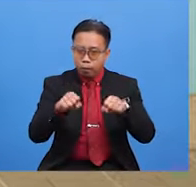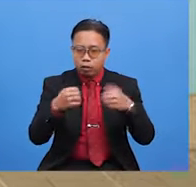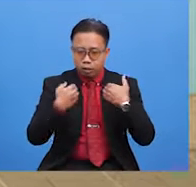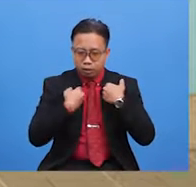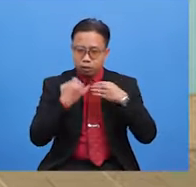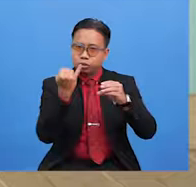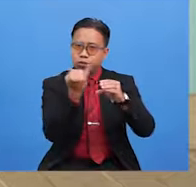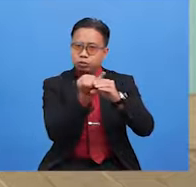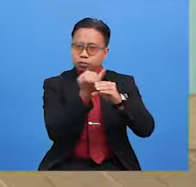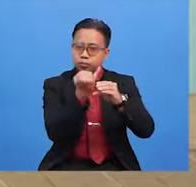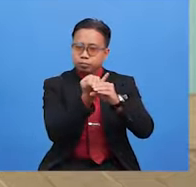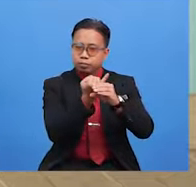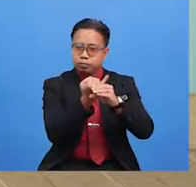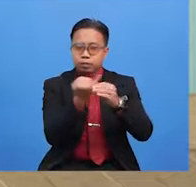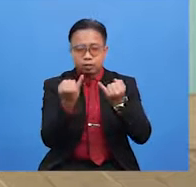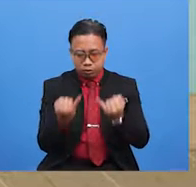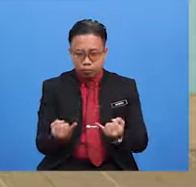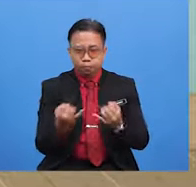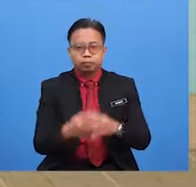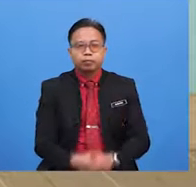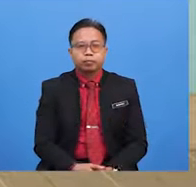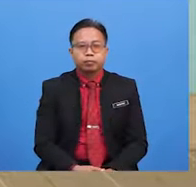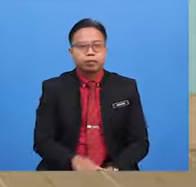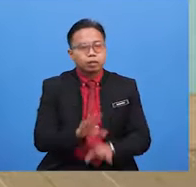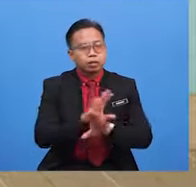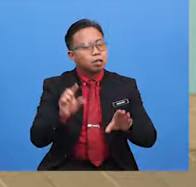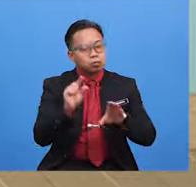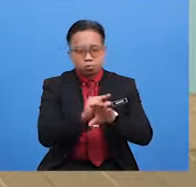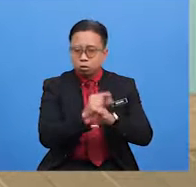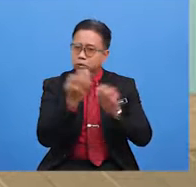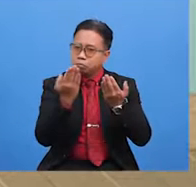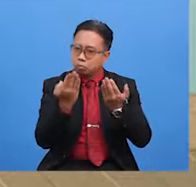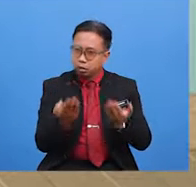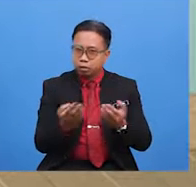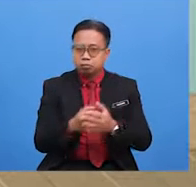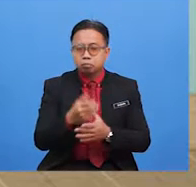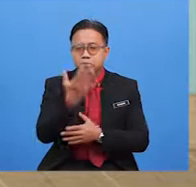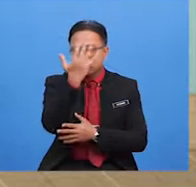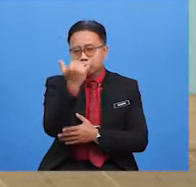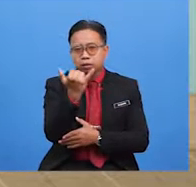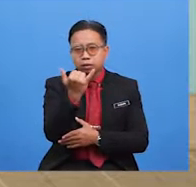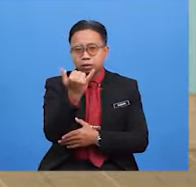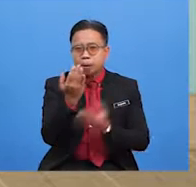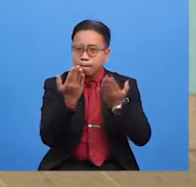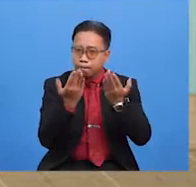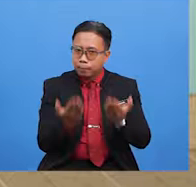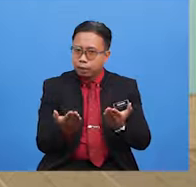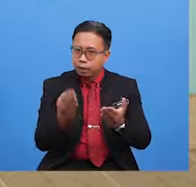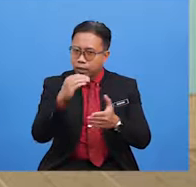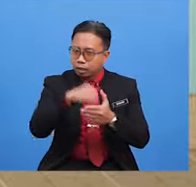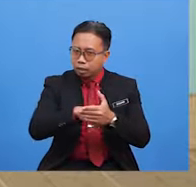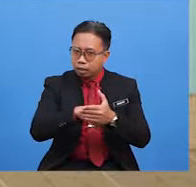jisim. Kita tidak menggunakan istilah berat, kerana berat dalam sains menggunakan unit